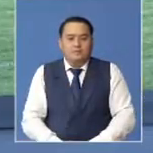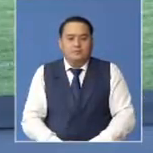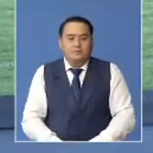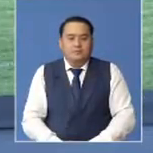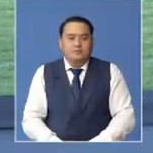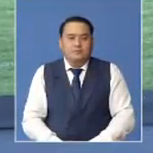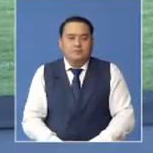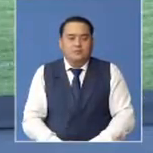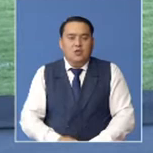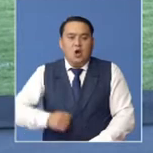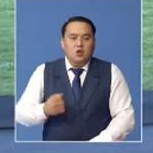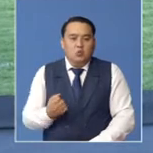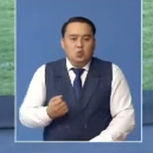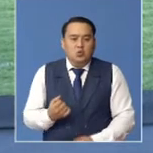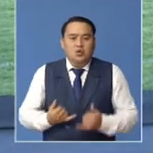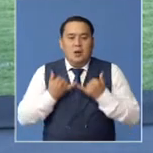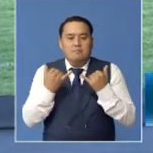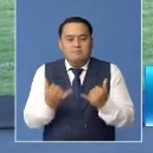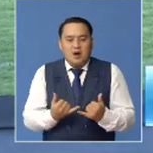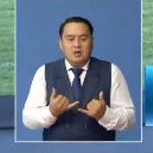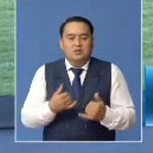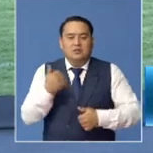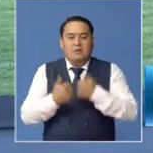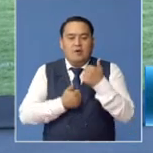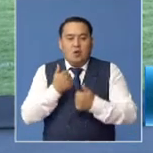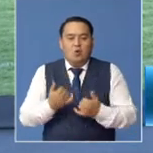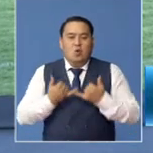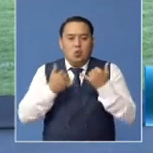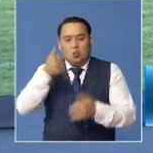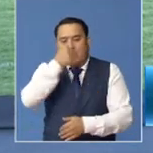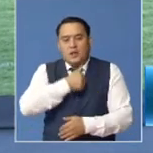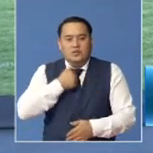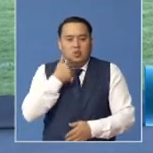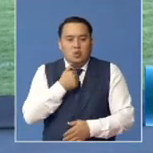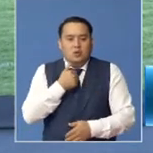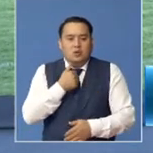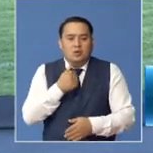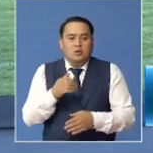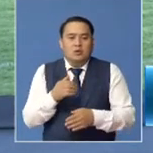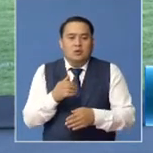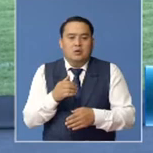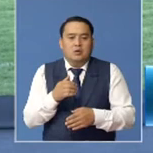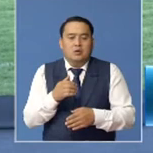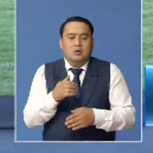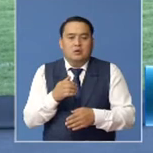Товарищеский матч, посвященный Году молодежи. Конечно же, еще по распространению